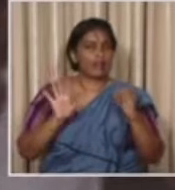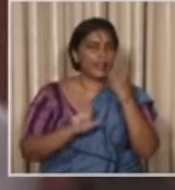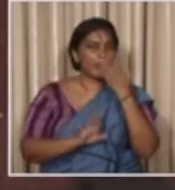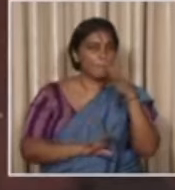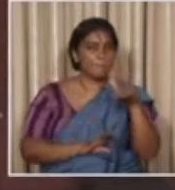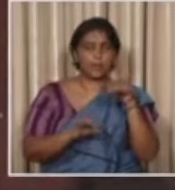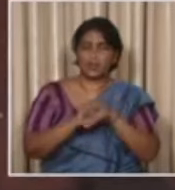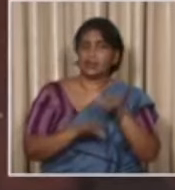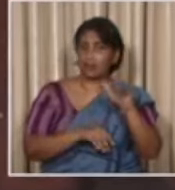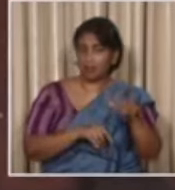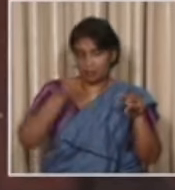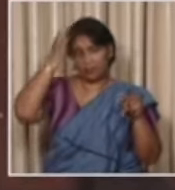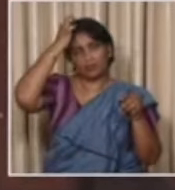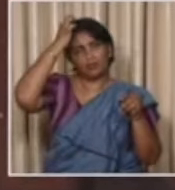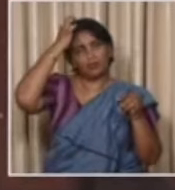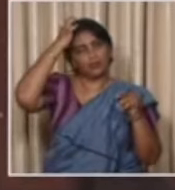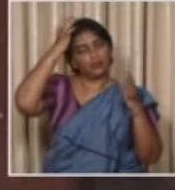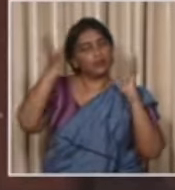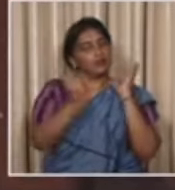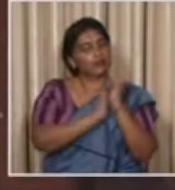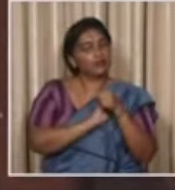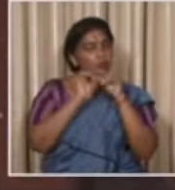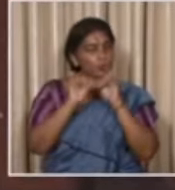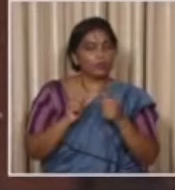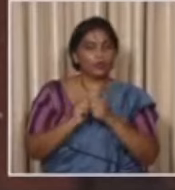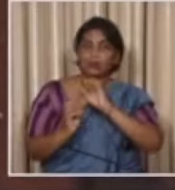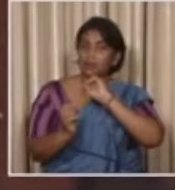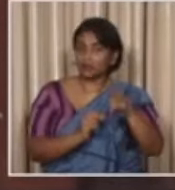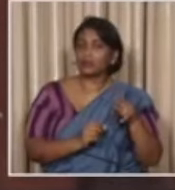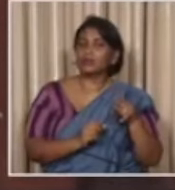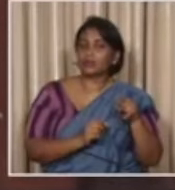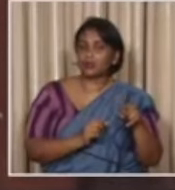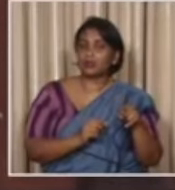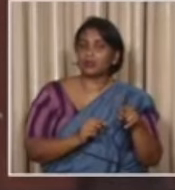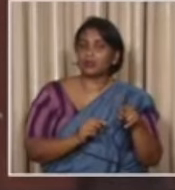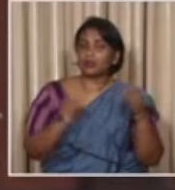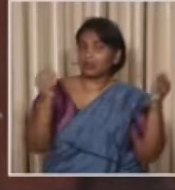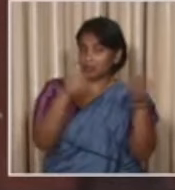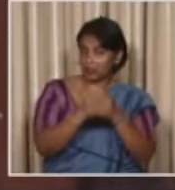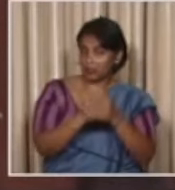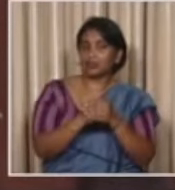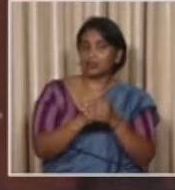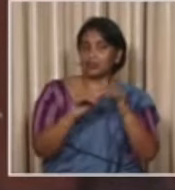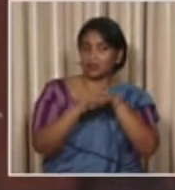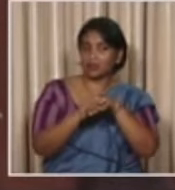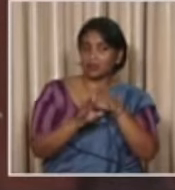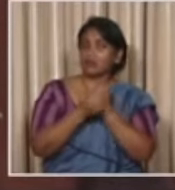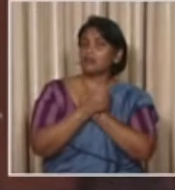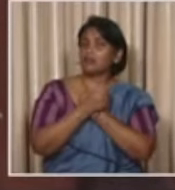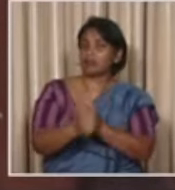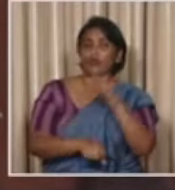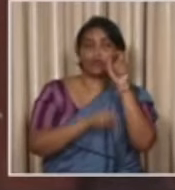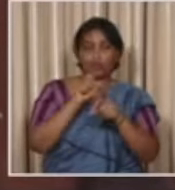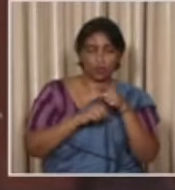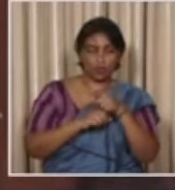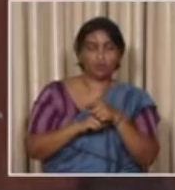ඉගෙන ගත්ත මේ ළමයාව පැහැරගෙන ගිහිල්ලා මෙන්න මෙහෙම කරලා දාපු එකට ඒකට පිටිපස්සේ හිටියා කියලා ඇරස් කරලා තියෙන කට්ටිය